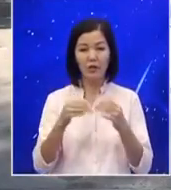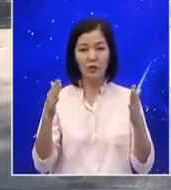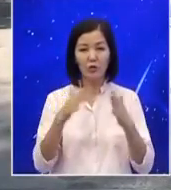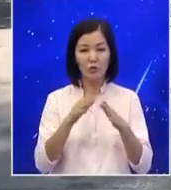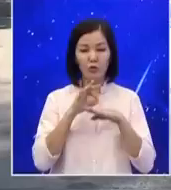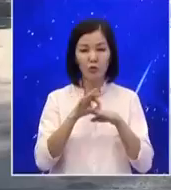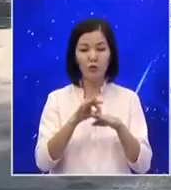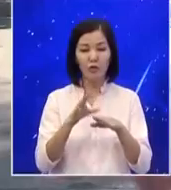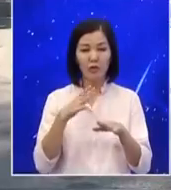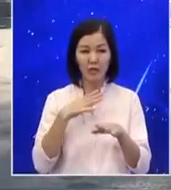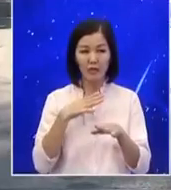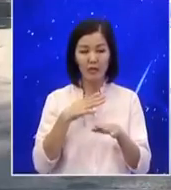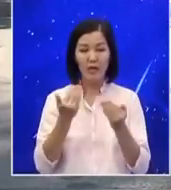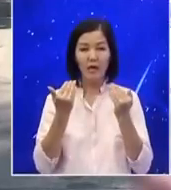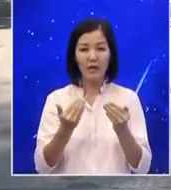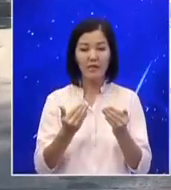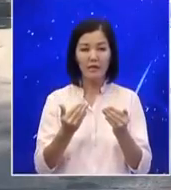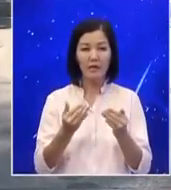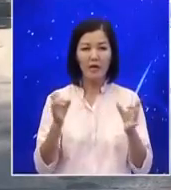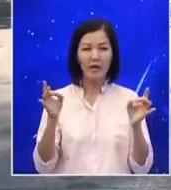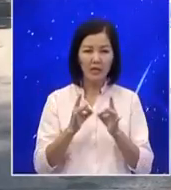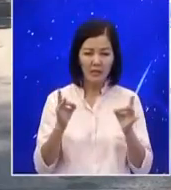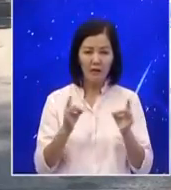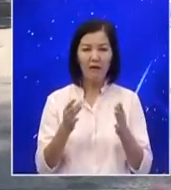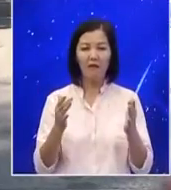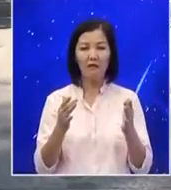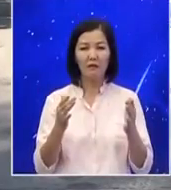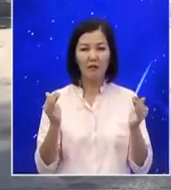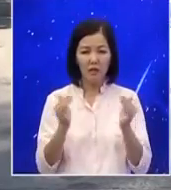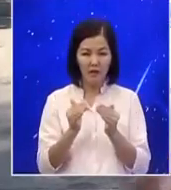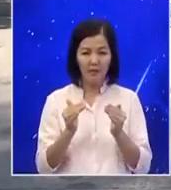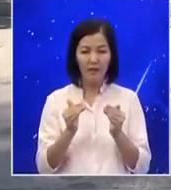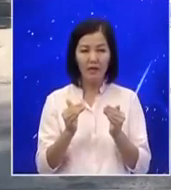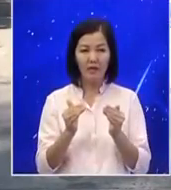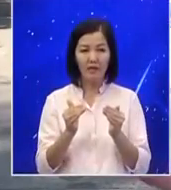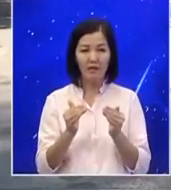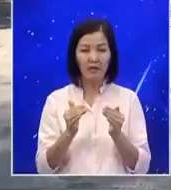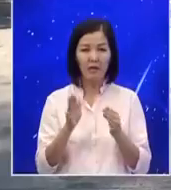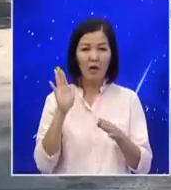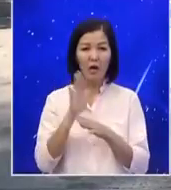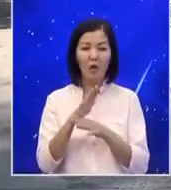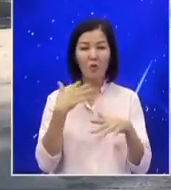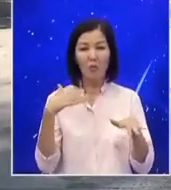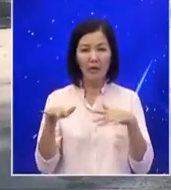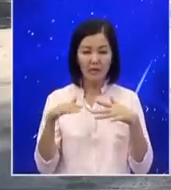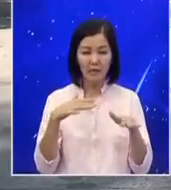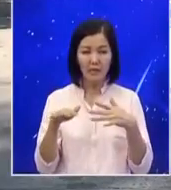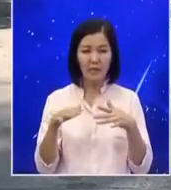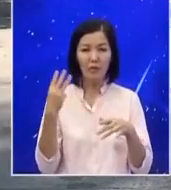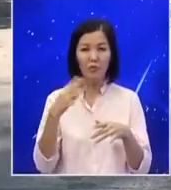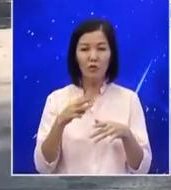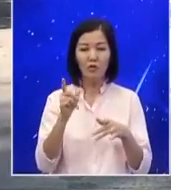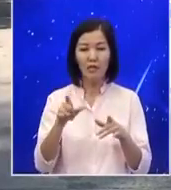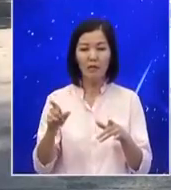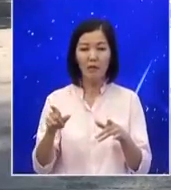жүргізілген анықталған болатын болса, қазіргі уақытта жаңағы қаулыны халықтың көбісі жаңағы бәсеңдетті деп ойлап, сонымен қатар жаңағы 30 адамға дейін рұқсат